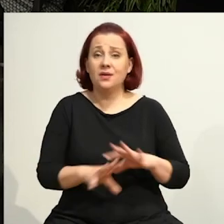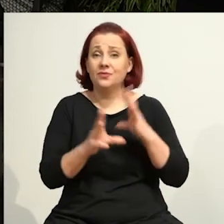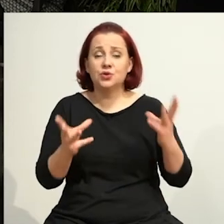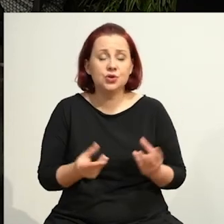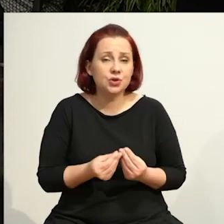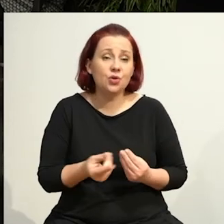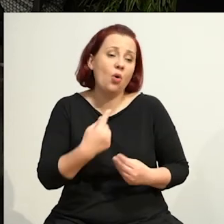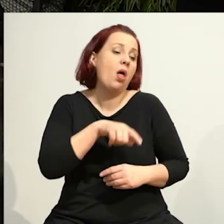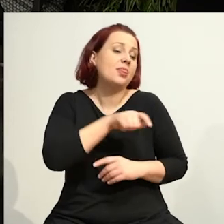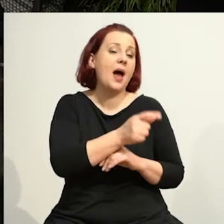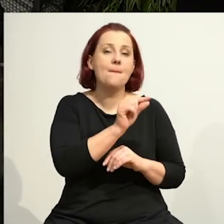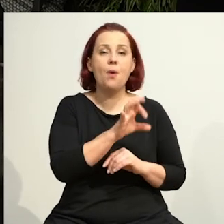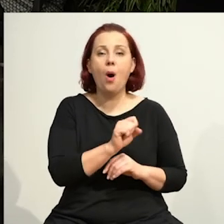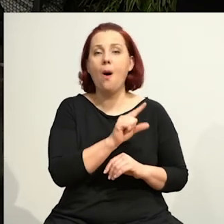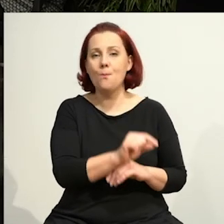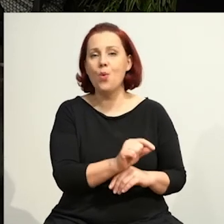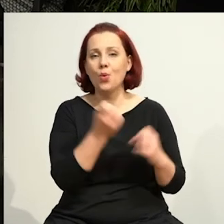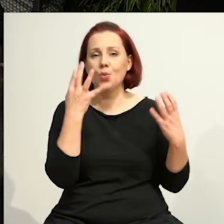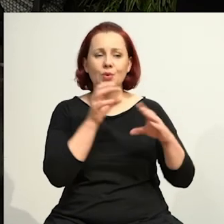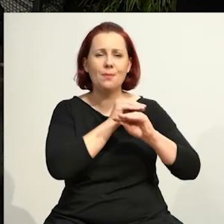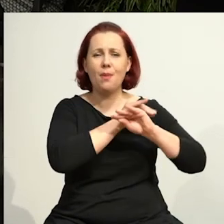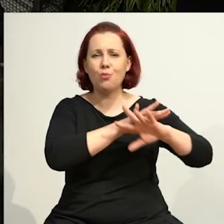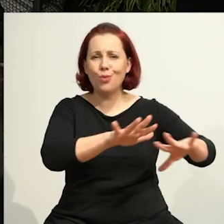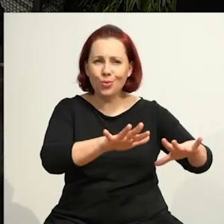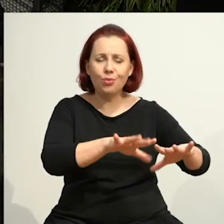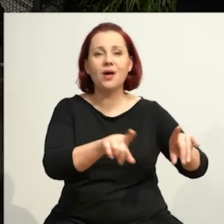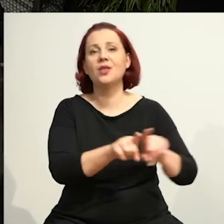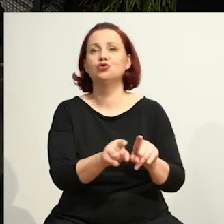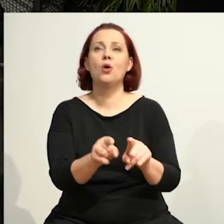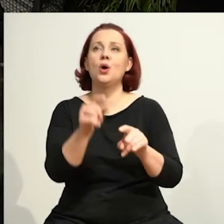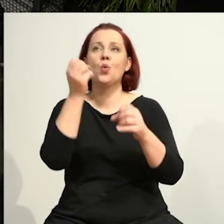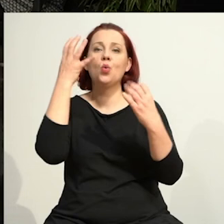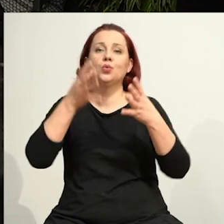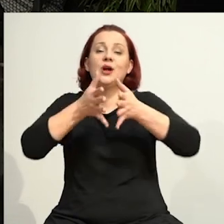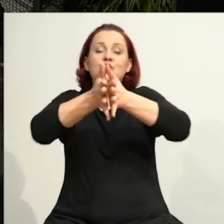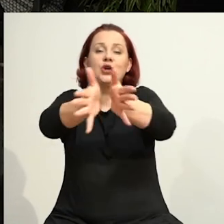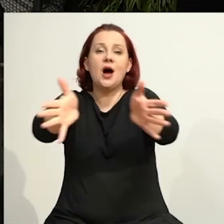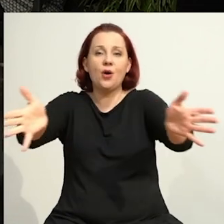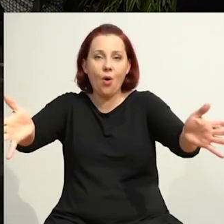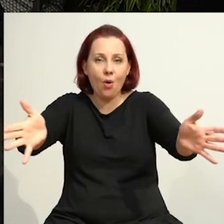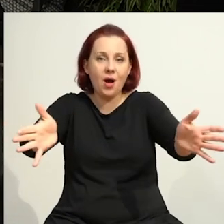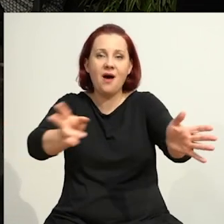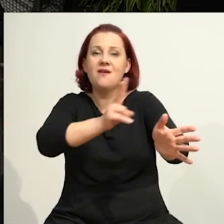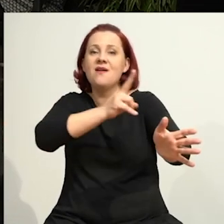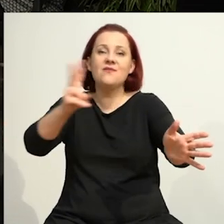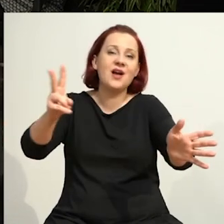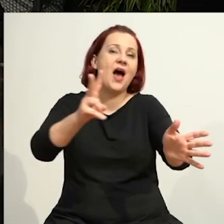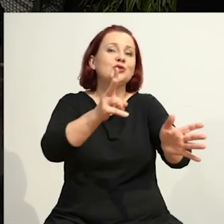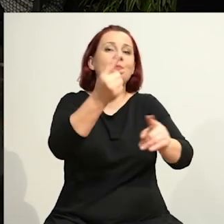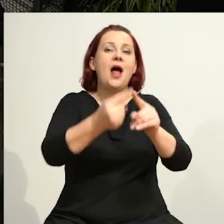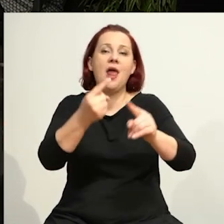nazwiemy popkulturą, czy to nazwiemy po prostu szeroko kulturą, Norwida da się w każdym rejestrze